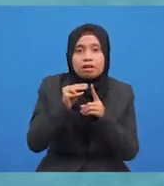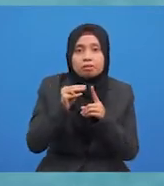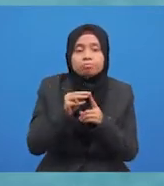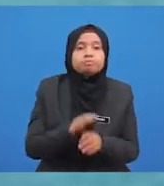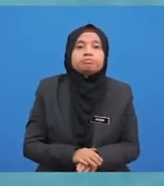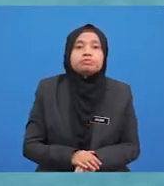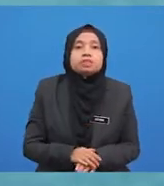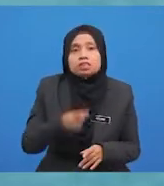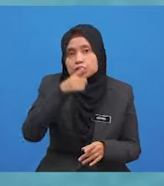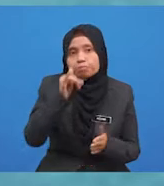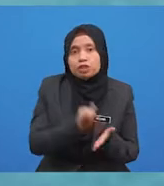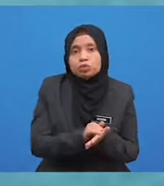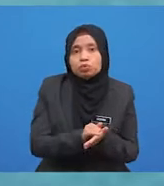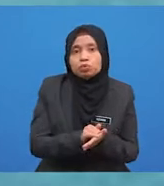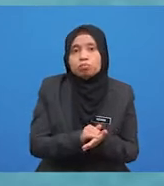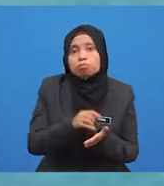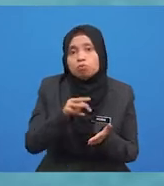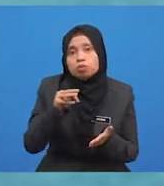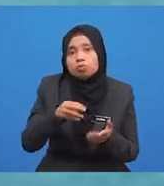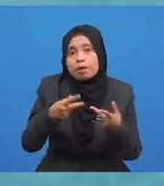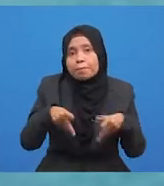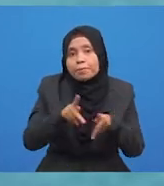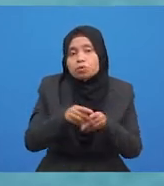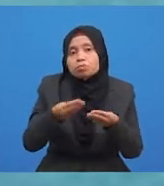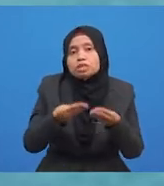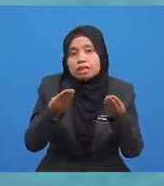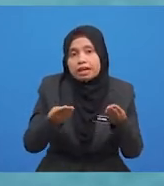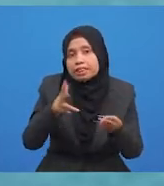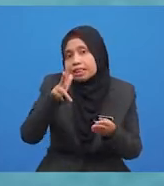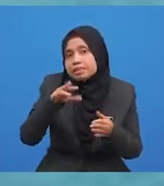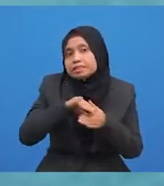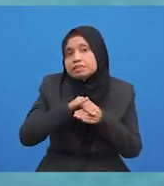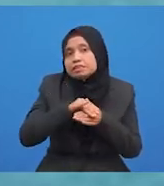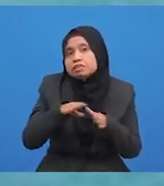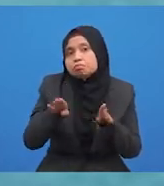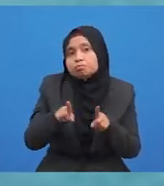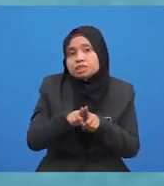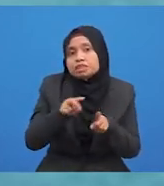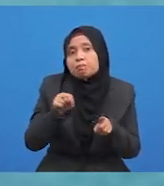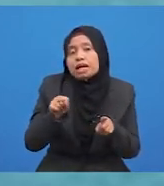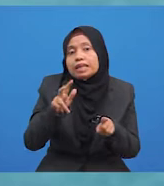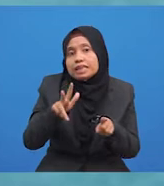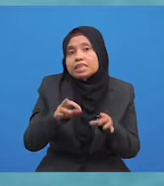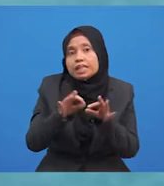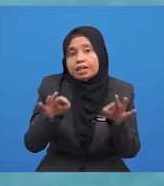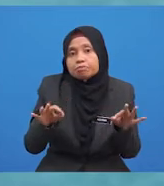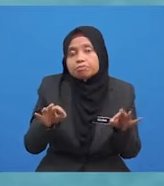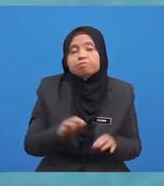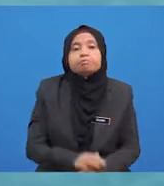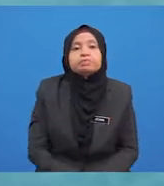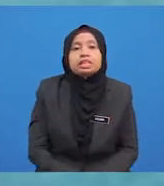markah. Justru, murid-murid perlu memberikan 3 isi bersamaan 3